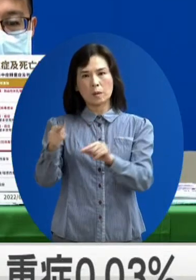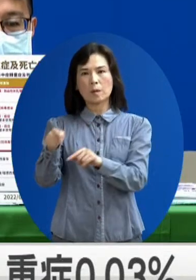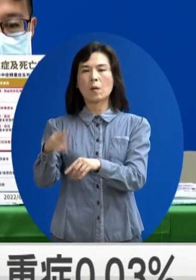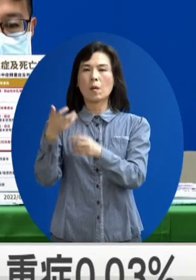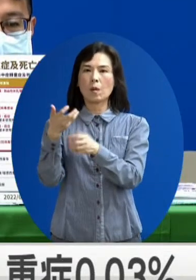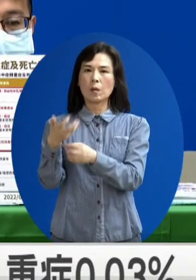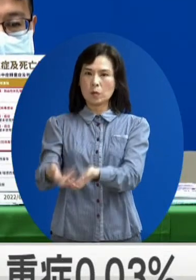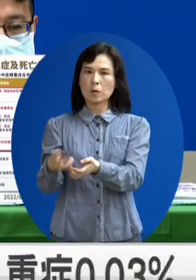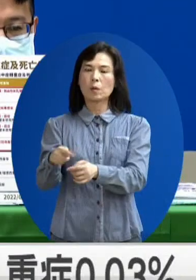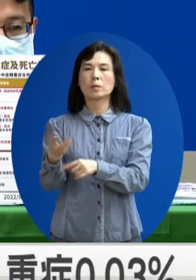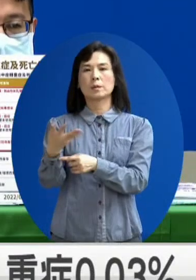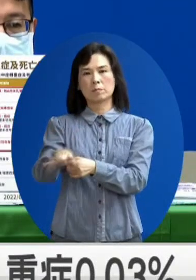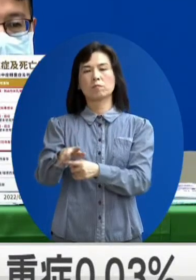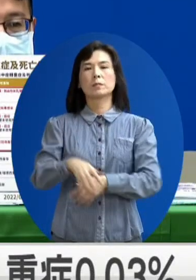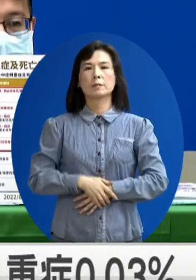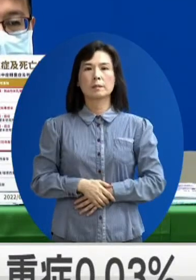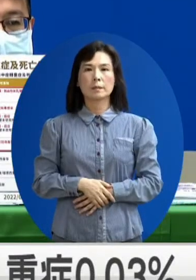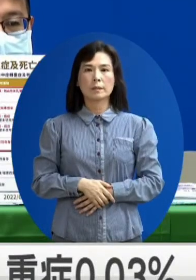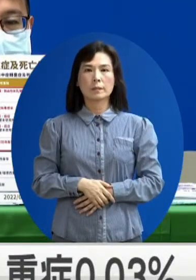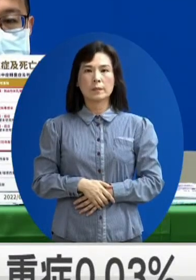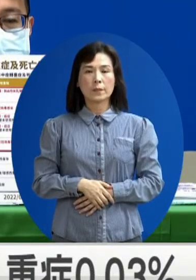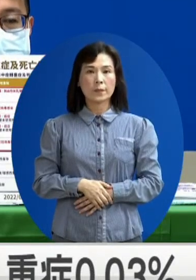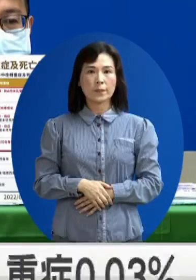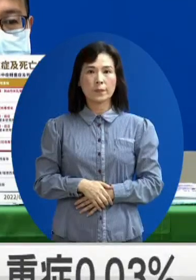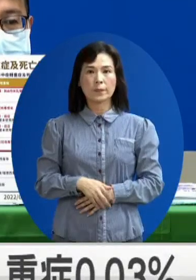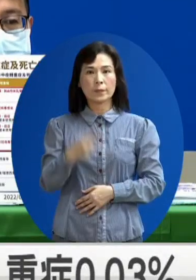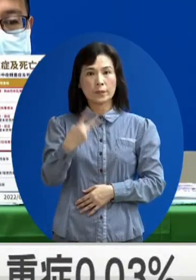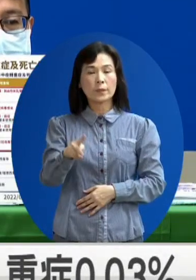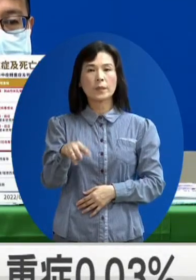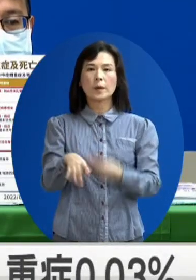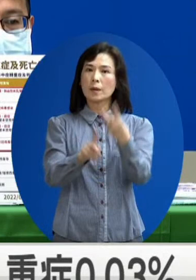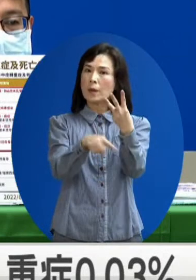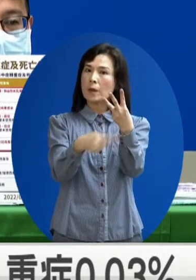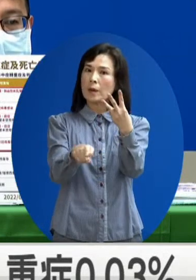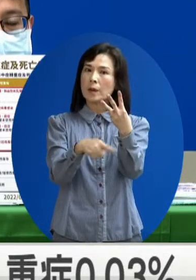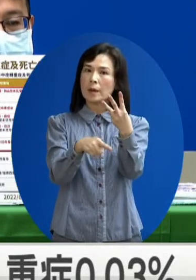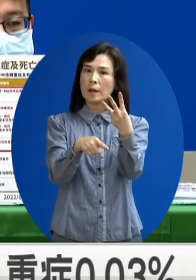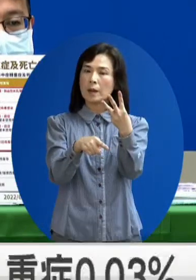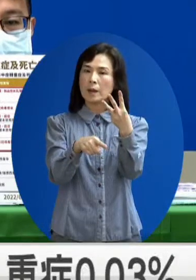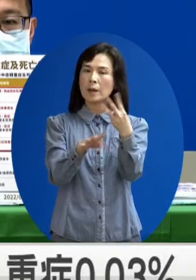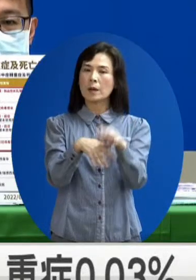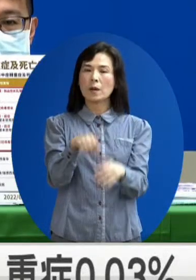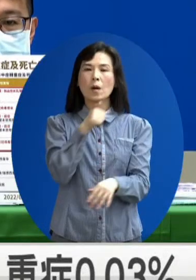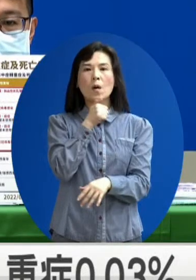个案例。那另外有这个3位这个